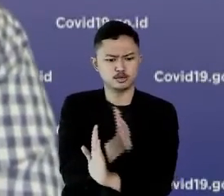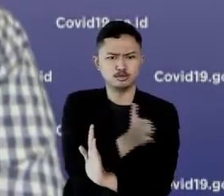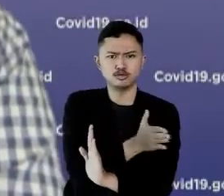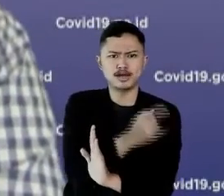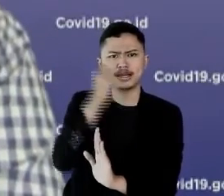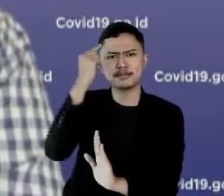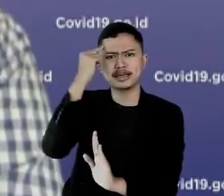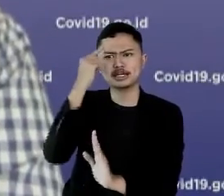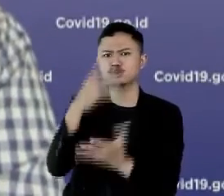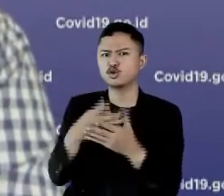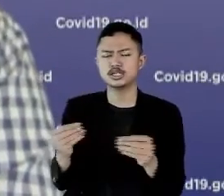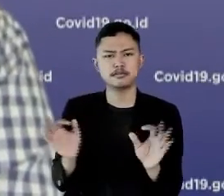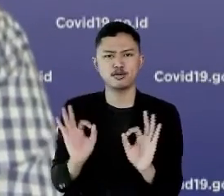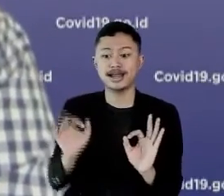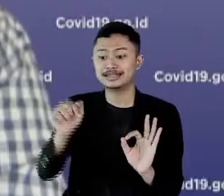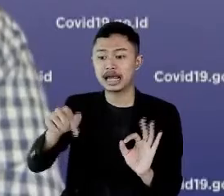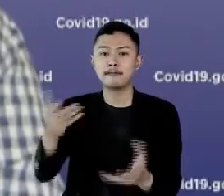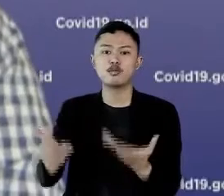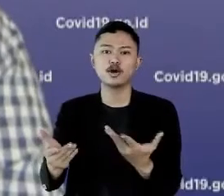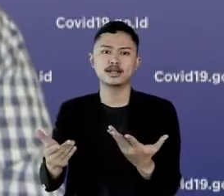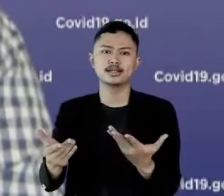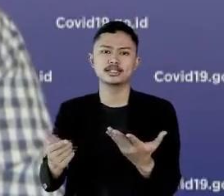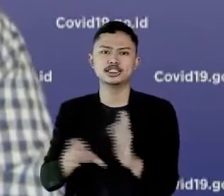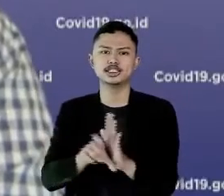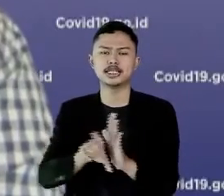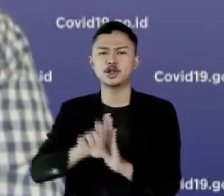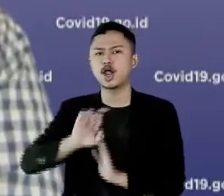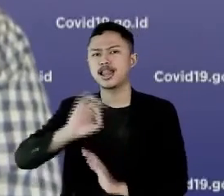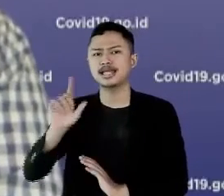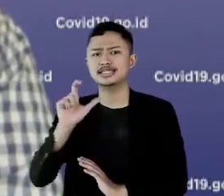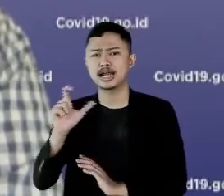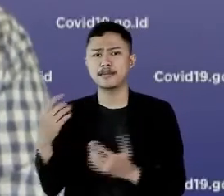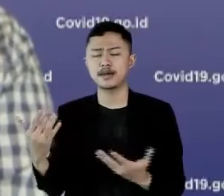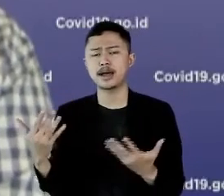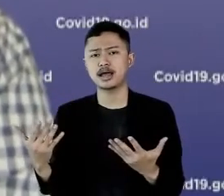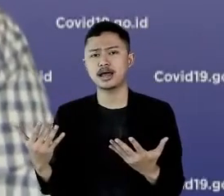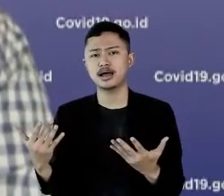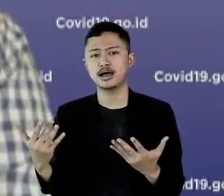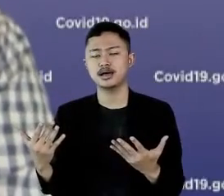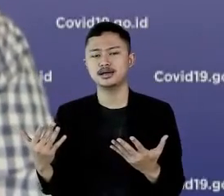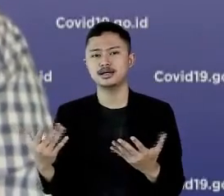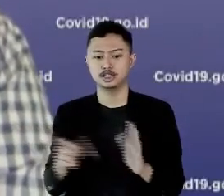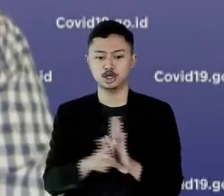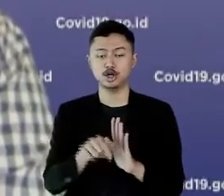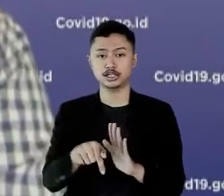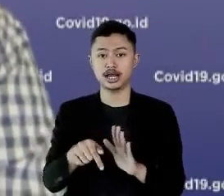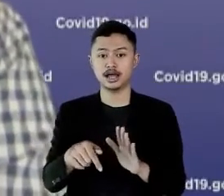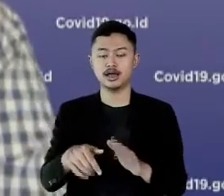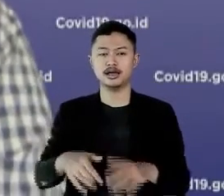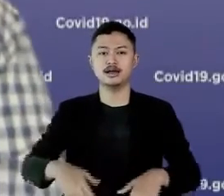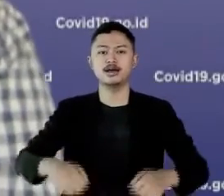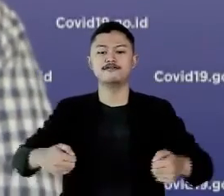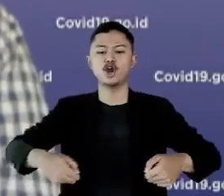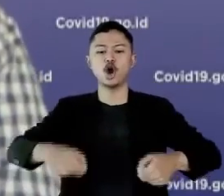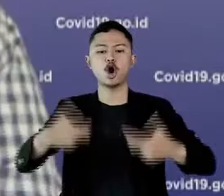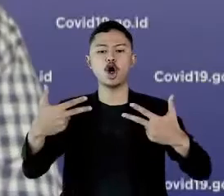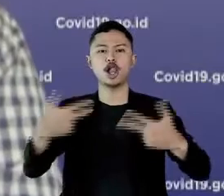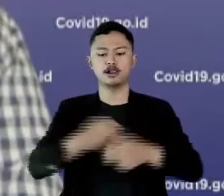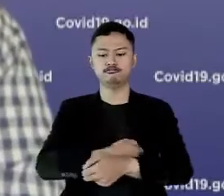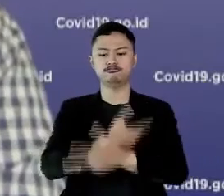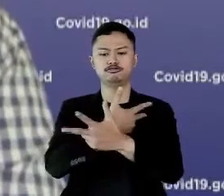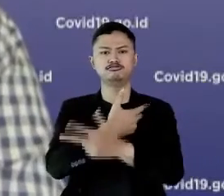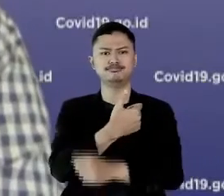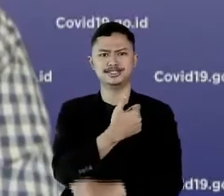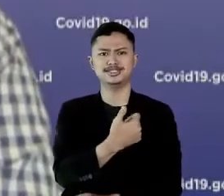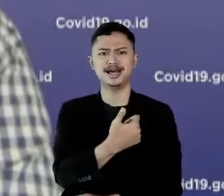sebelumnya. Jadi menurut saya bisa dengan cara-cara terhubung dengan melakukan grup call. Kalau keluarga itu kan sekarang